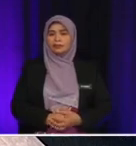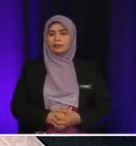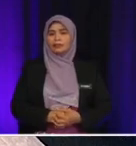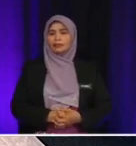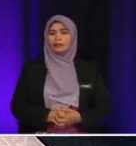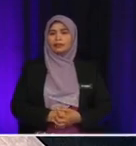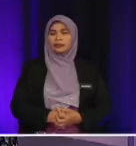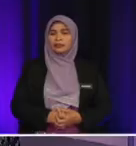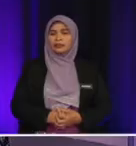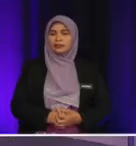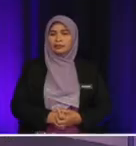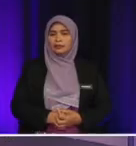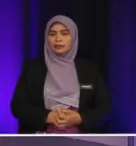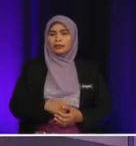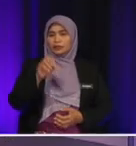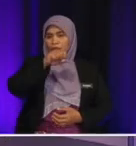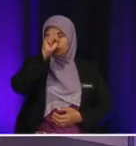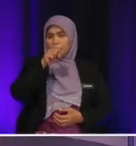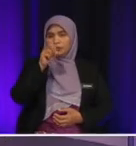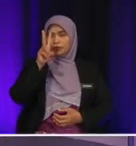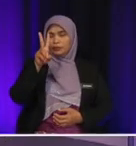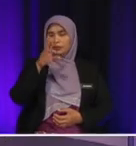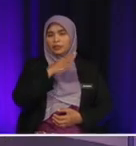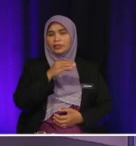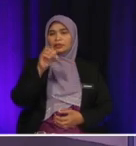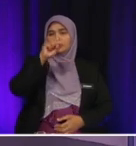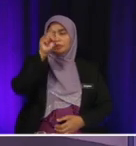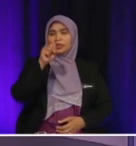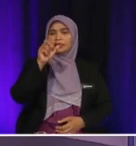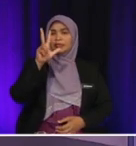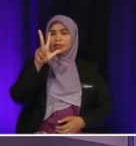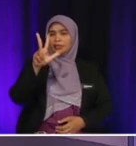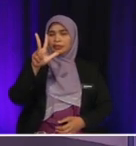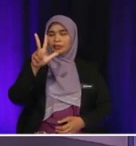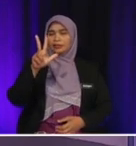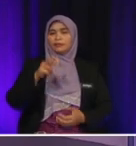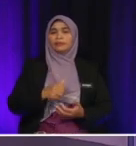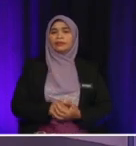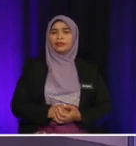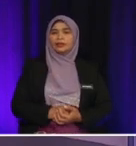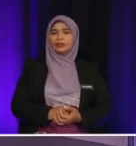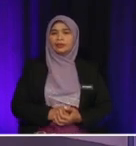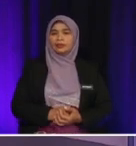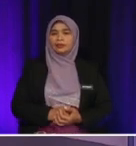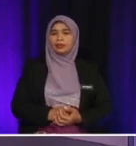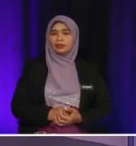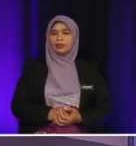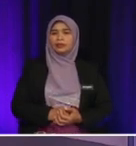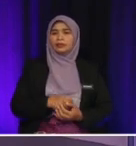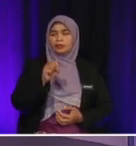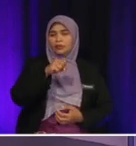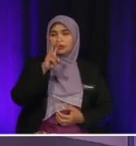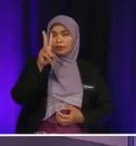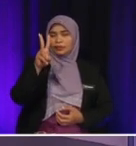sayidina Muhammad soalan dua dan soalan tiga soalan dua ialah bidang akidah